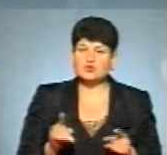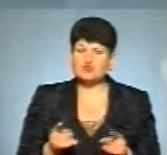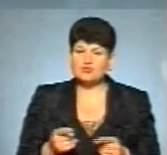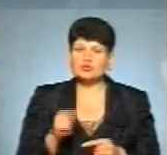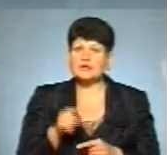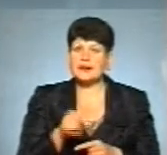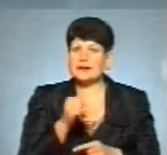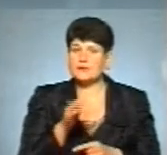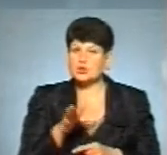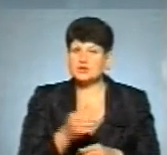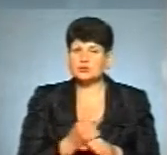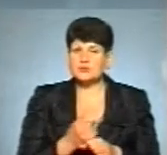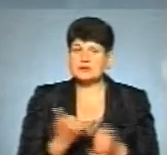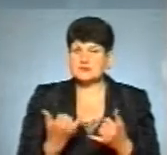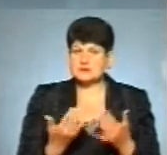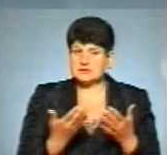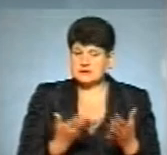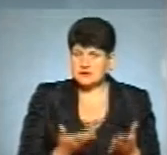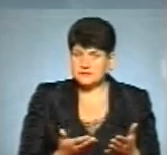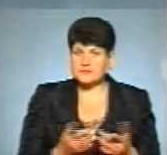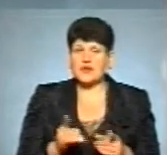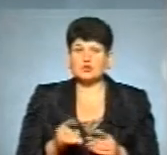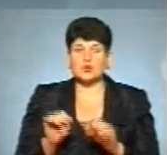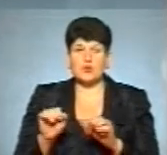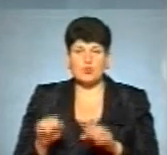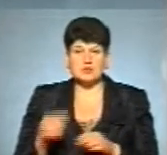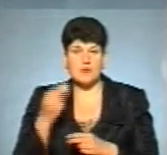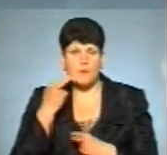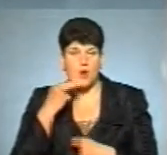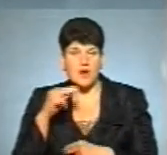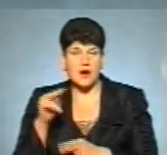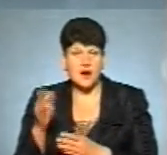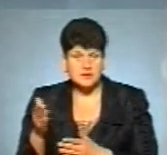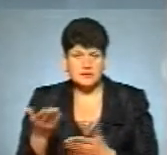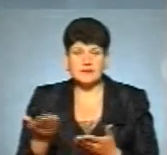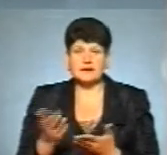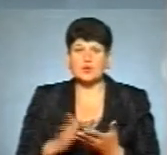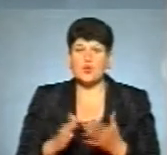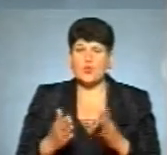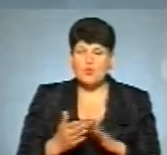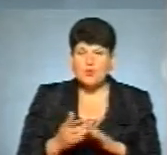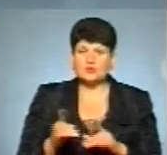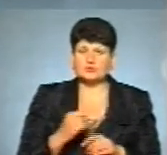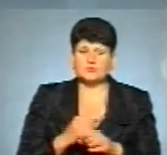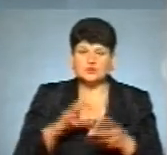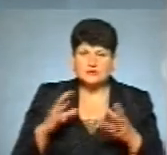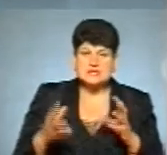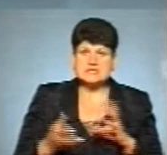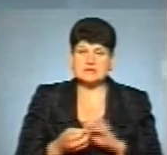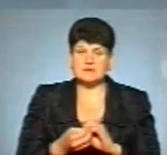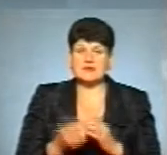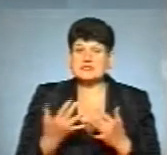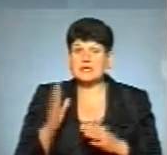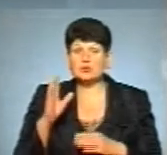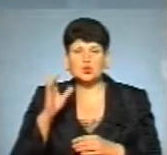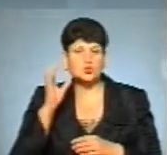не можна так зробити в сучасних реаліях українських, а що, можливо, можна покращити і які умови, ну, так, щоб вийти на щось спільне. Не знаю, наскільки буде